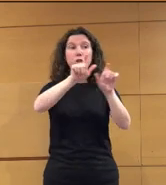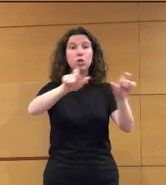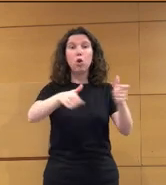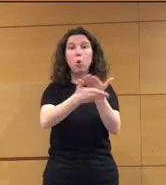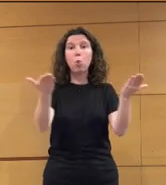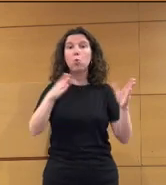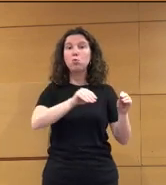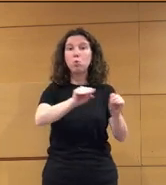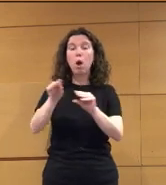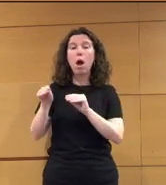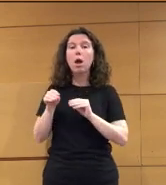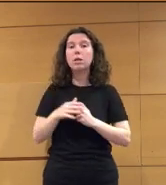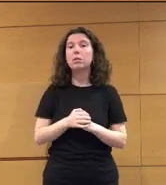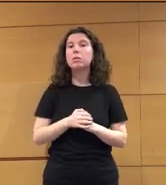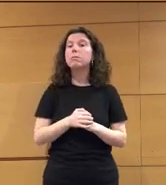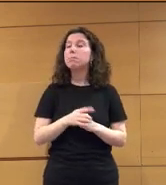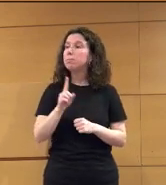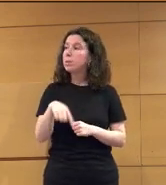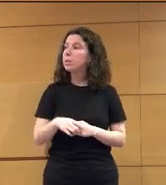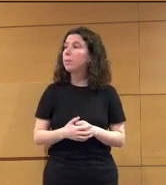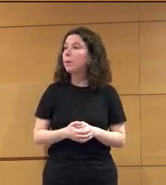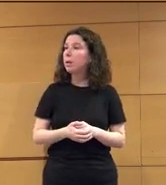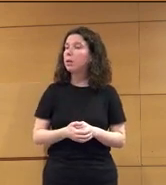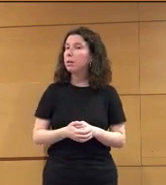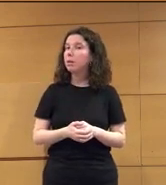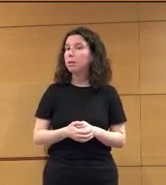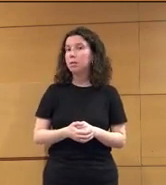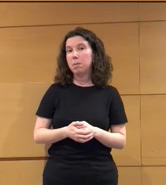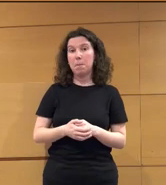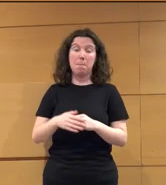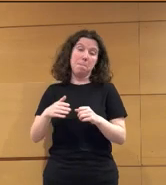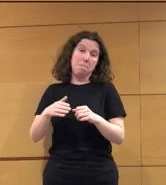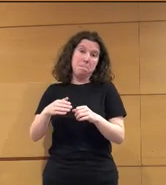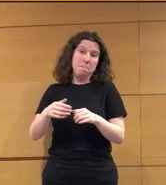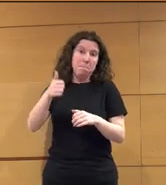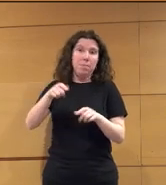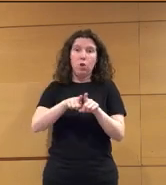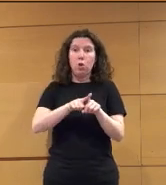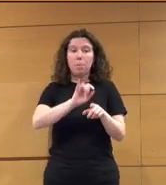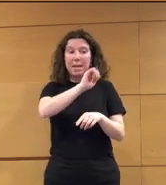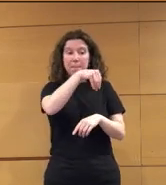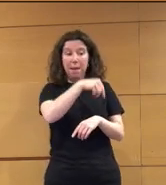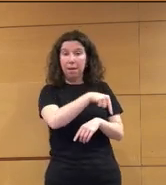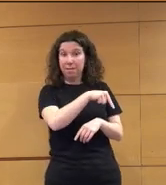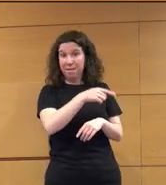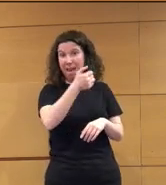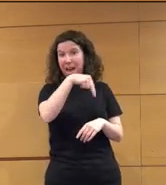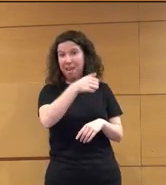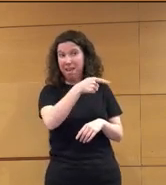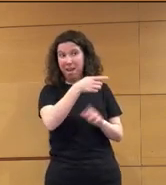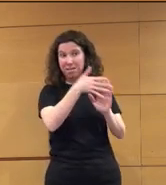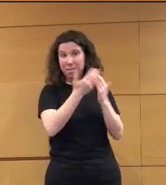i compartir, no? El Mediaverse, no? O sigui, vam passar per l'IMAC, que és el que ha comentat l'Anna, que eren